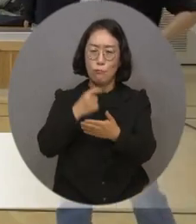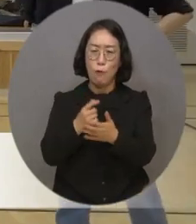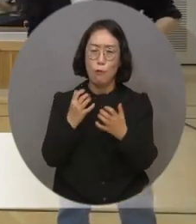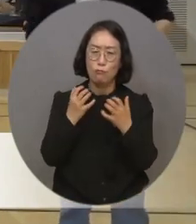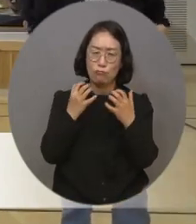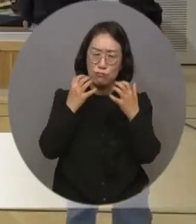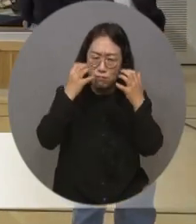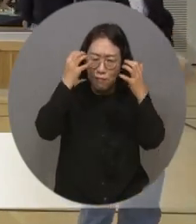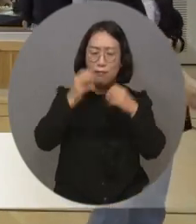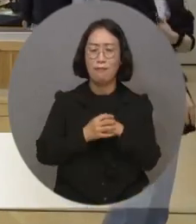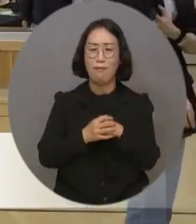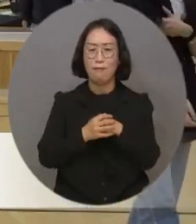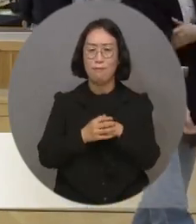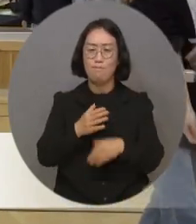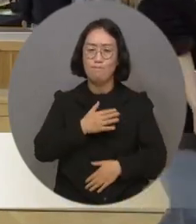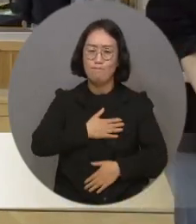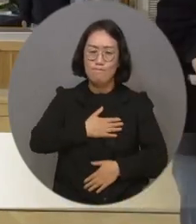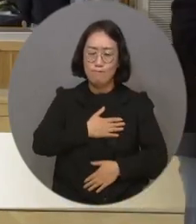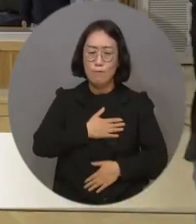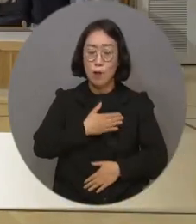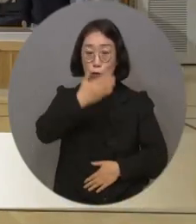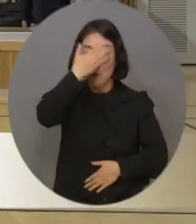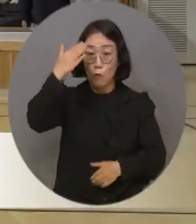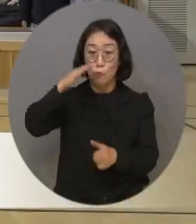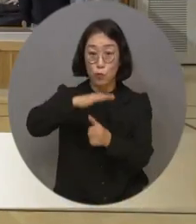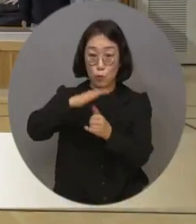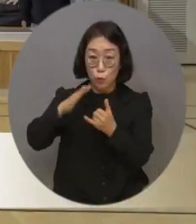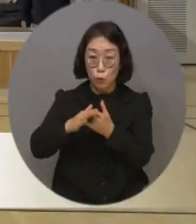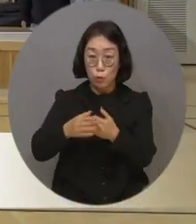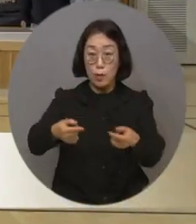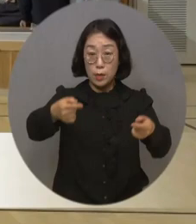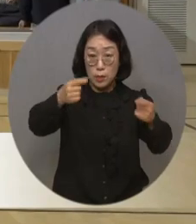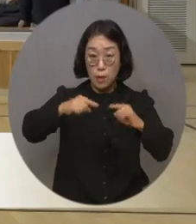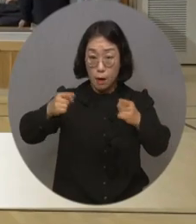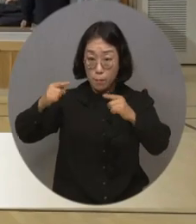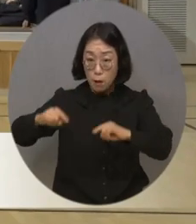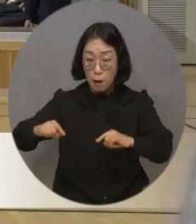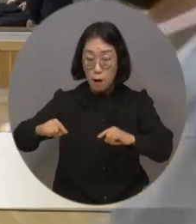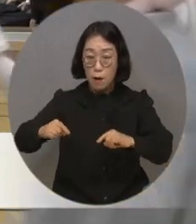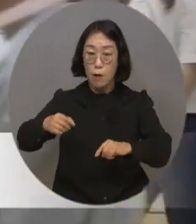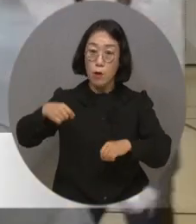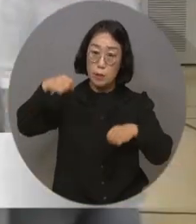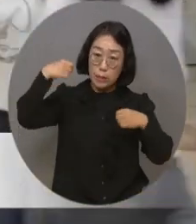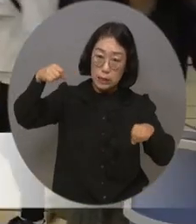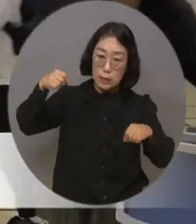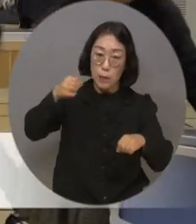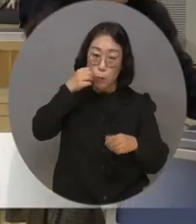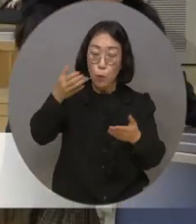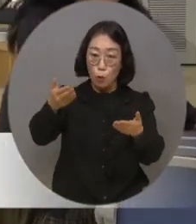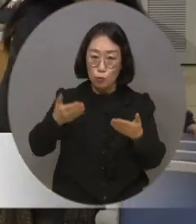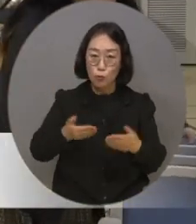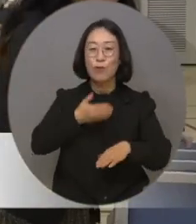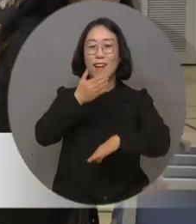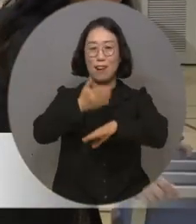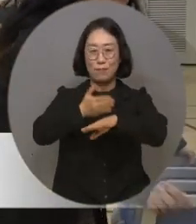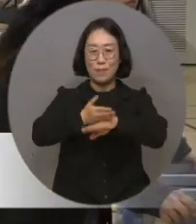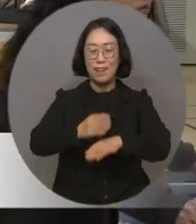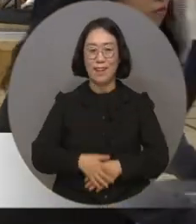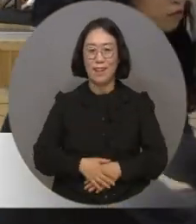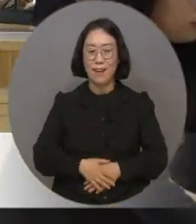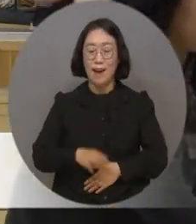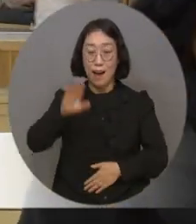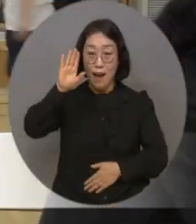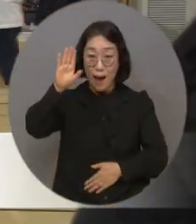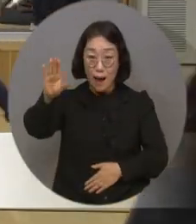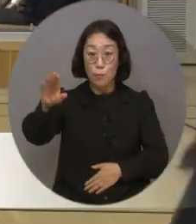또 이번에는 청소년분들이 많이 나오셔서 재능도 많이 보여주셔서 감사합니다. 네, 앞으로